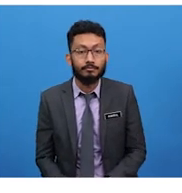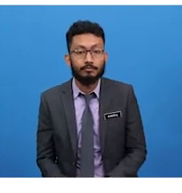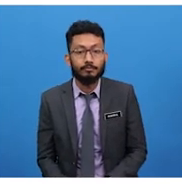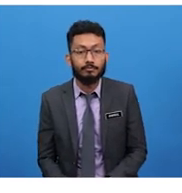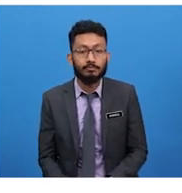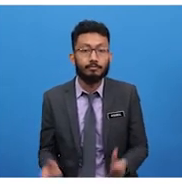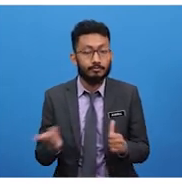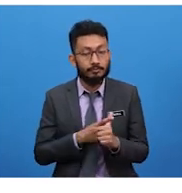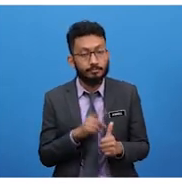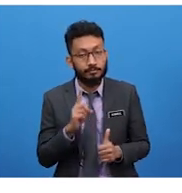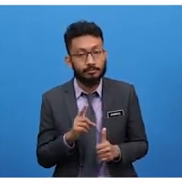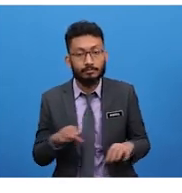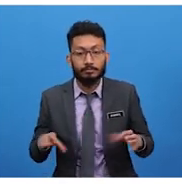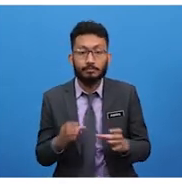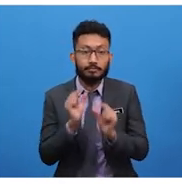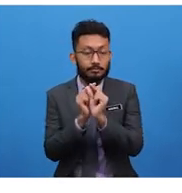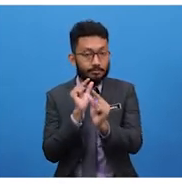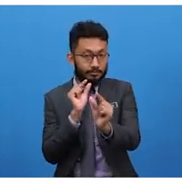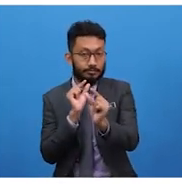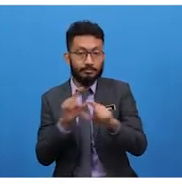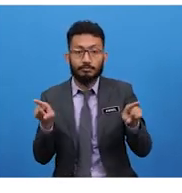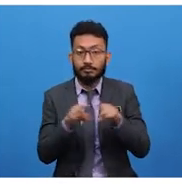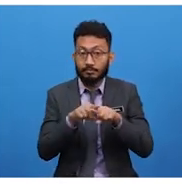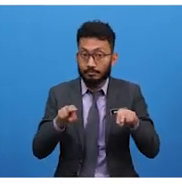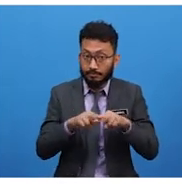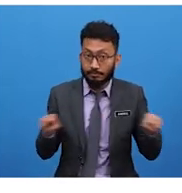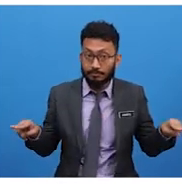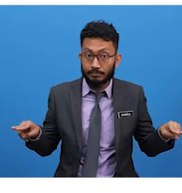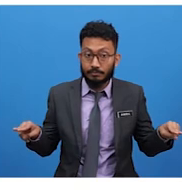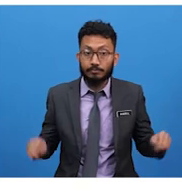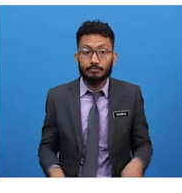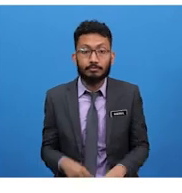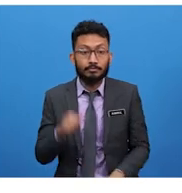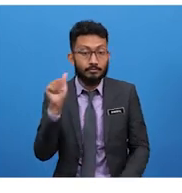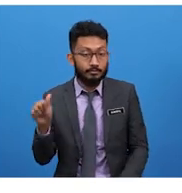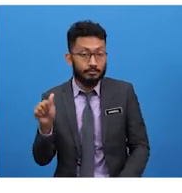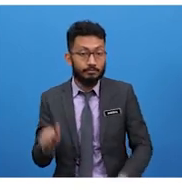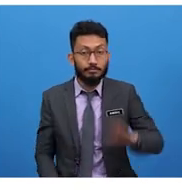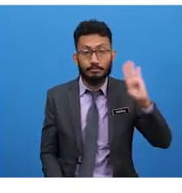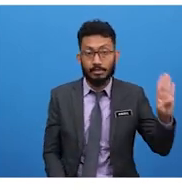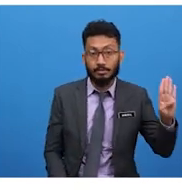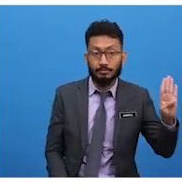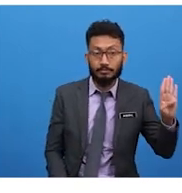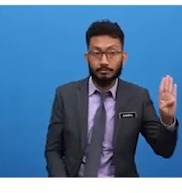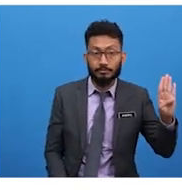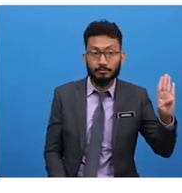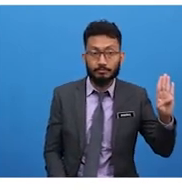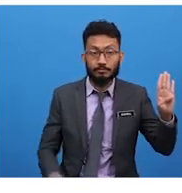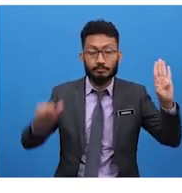Langkah pertama, buat garis melintang. Tandakan titik A dan titik B pada garis